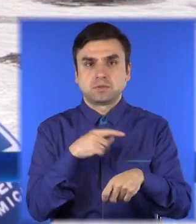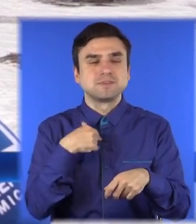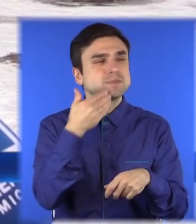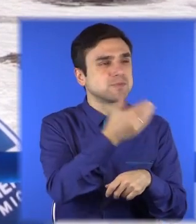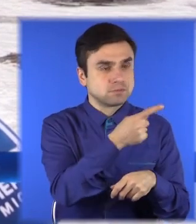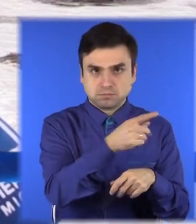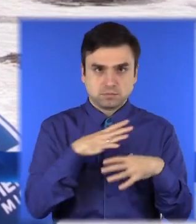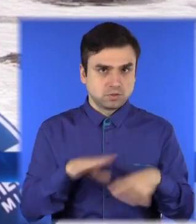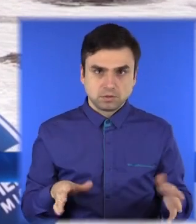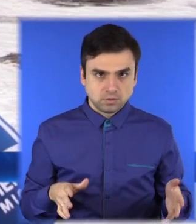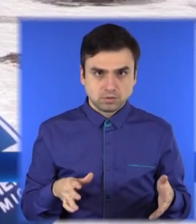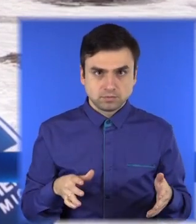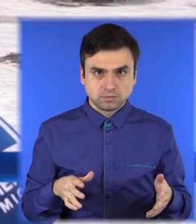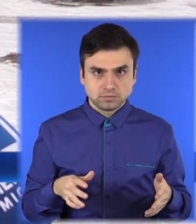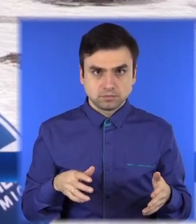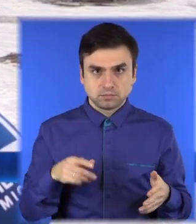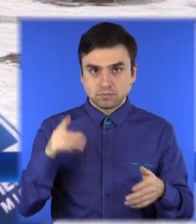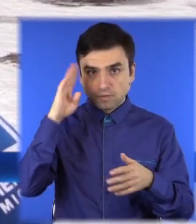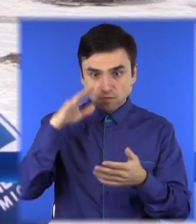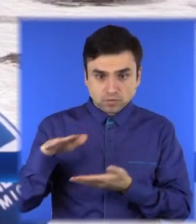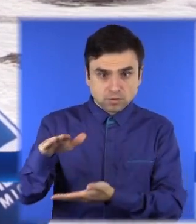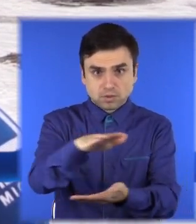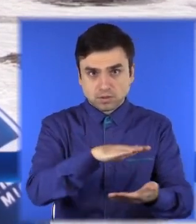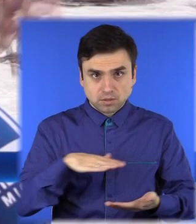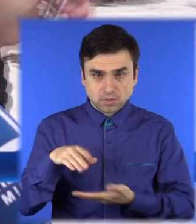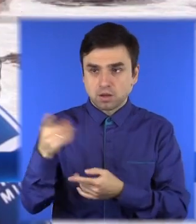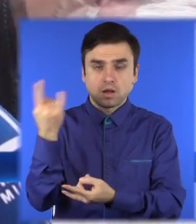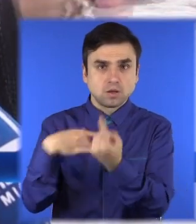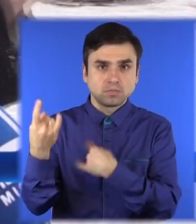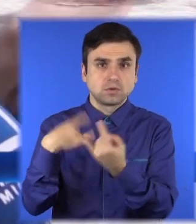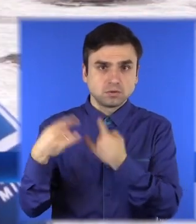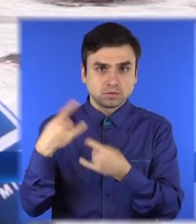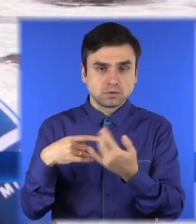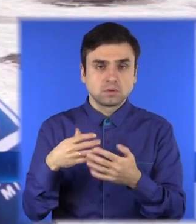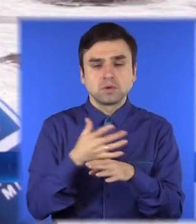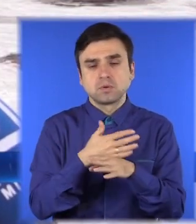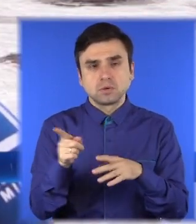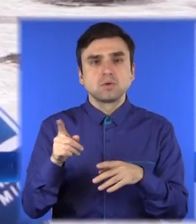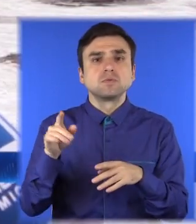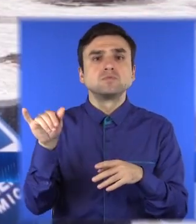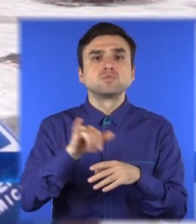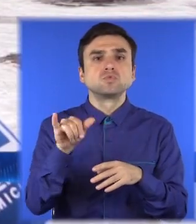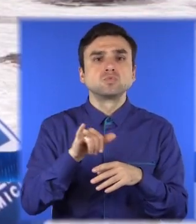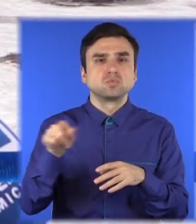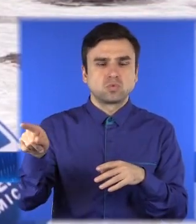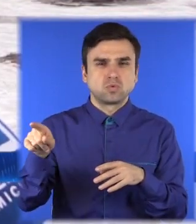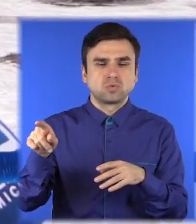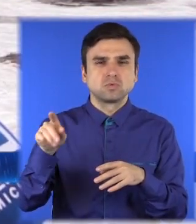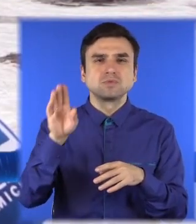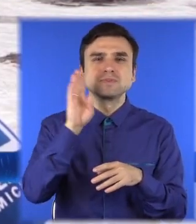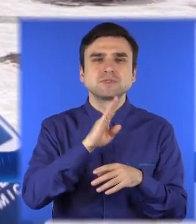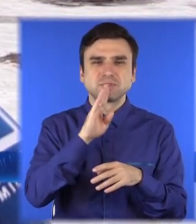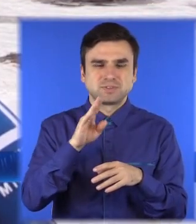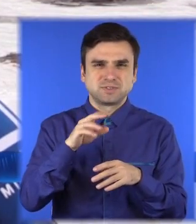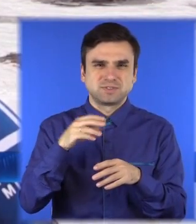вода, і нам обманували, нічого, вже в суботу Наталя Івановна утром узнала, що їй сказали, так у